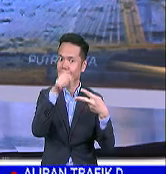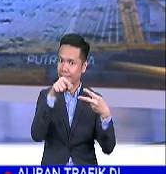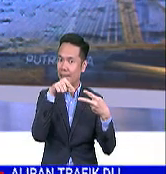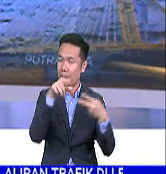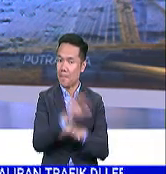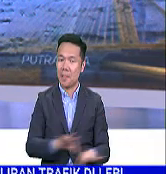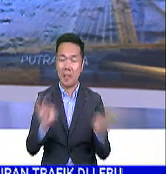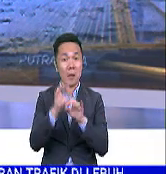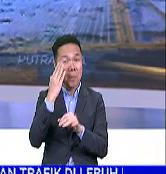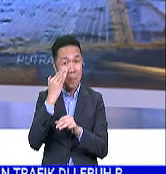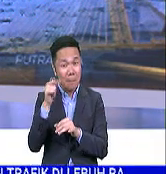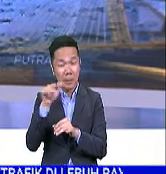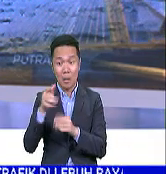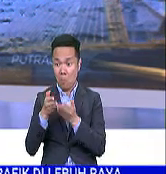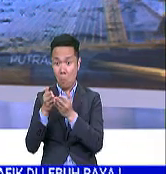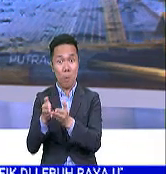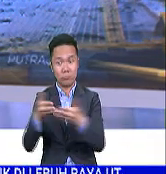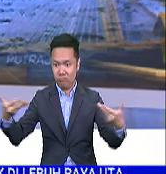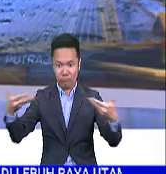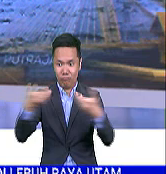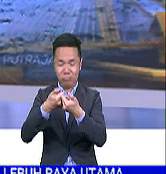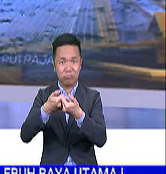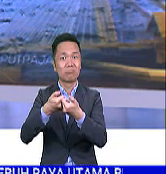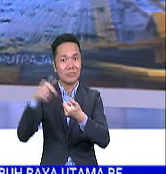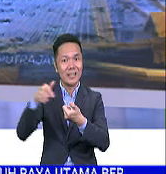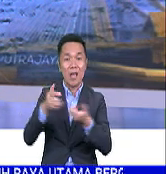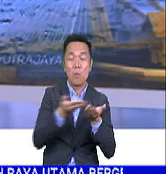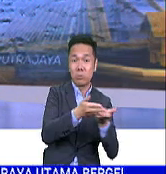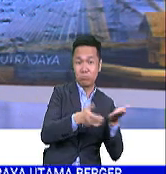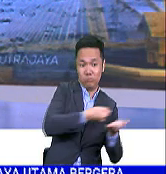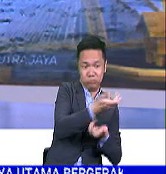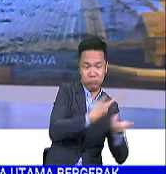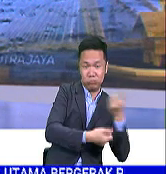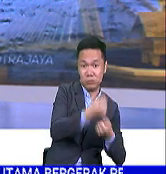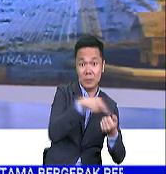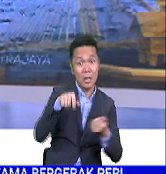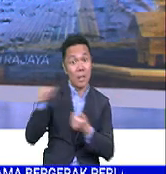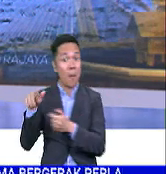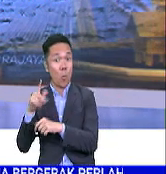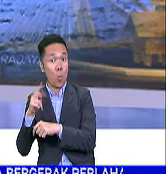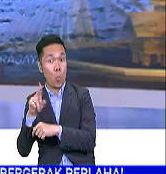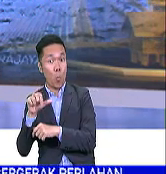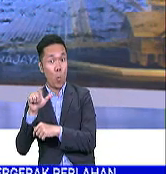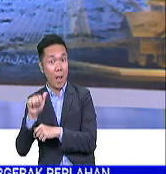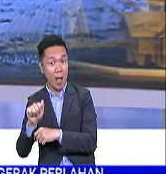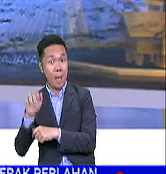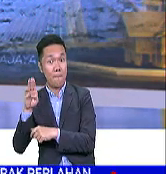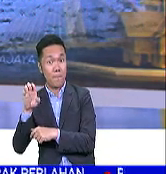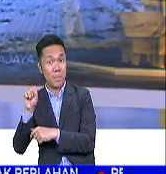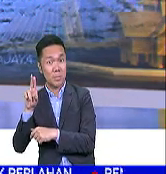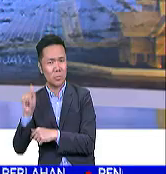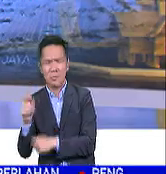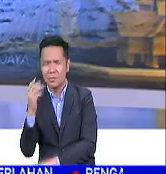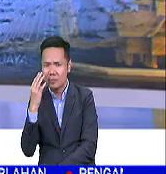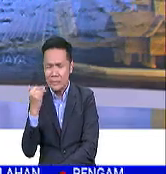itu, punca insiden pelanggaran bot pelancong dengan sebuah bot nelayan di jeti pelancongan Kuala Besut perlu dikenal pasti agar